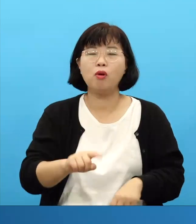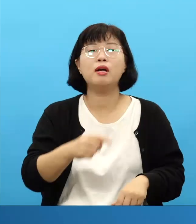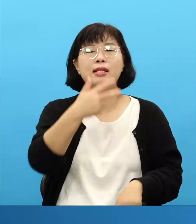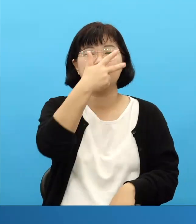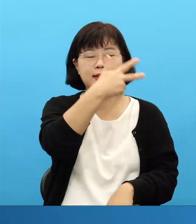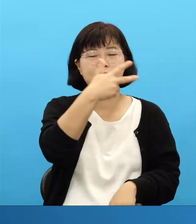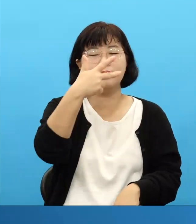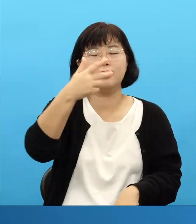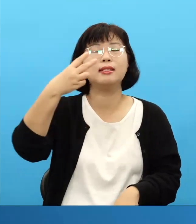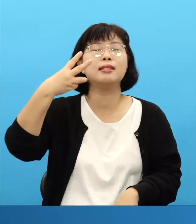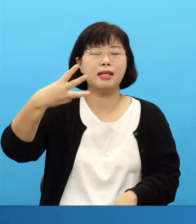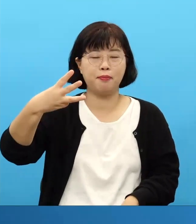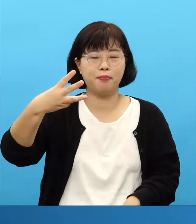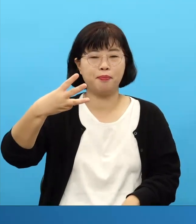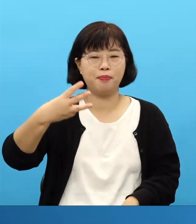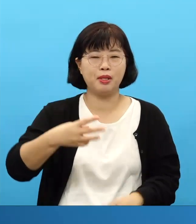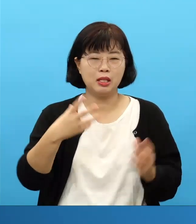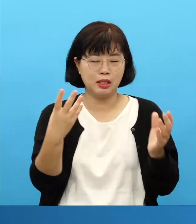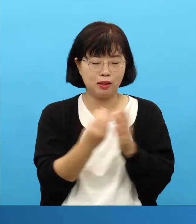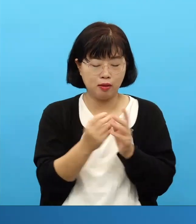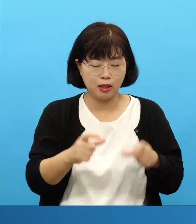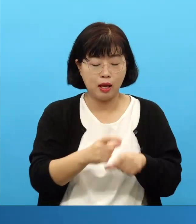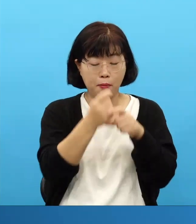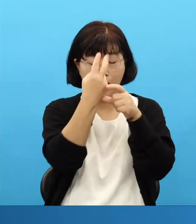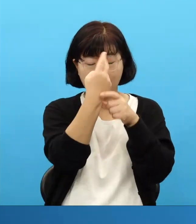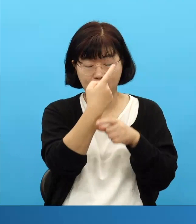예, 절대망대의 가장 키는